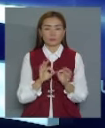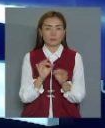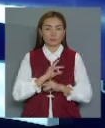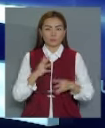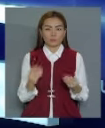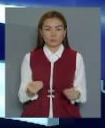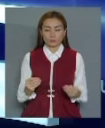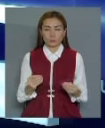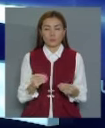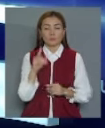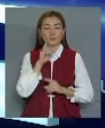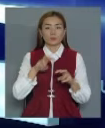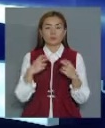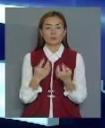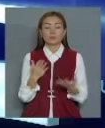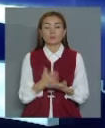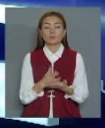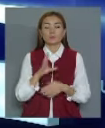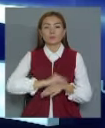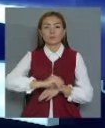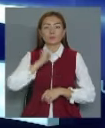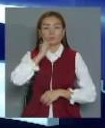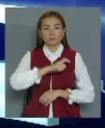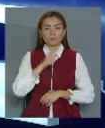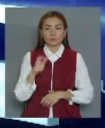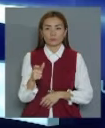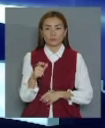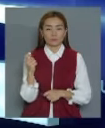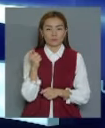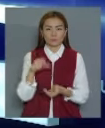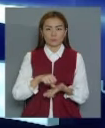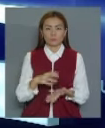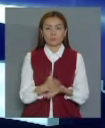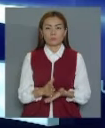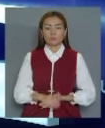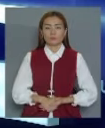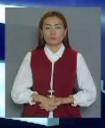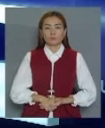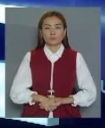мерекесіне арналған салтанатты шара өтті. Кешке сала ардагерлері мен шаруагерлер қатысты.